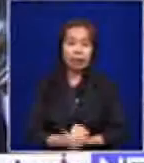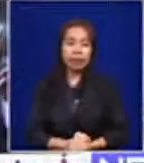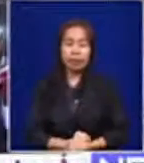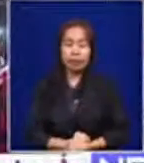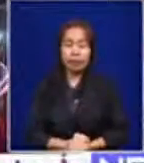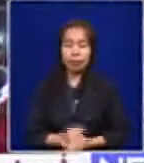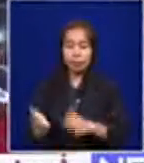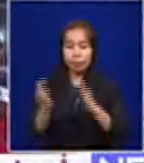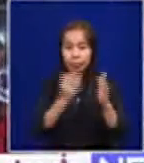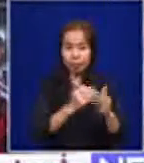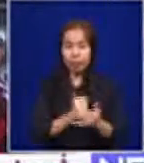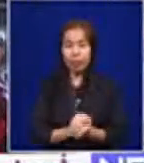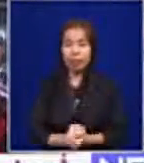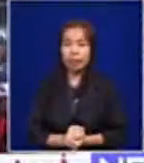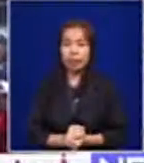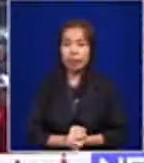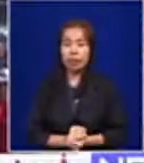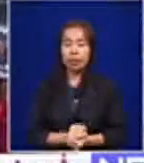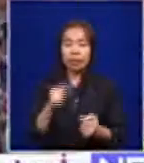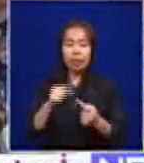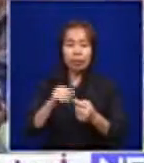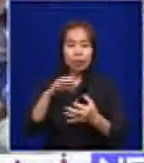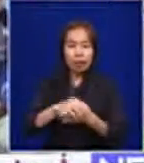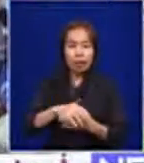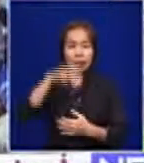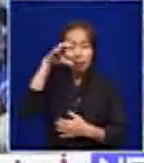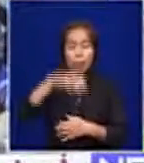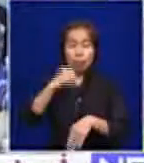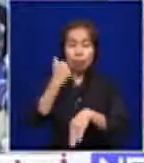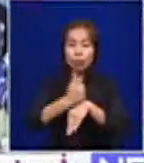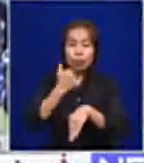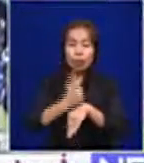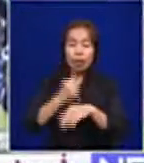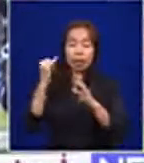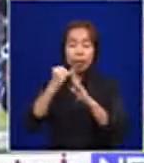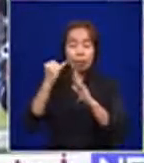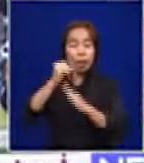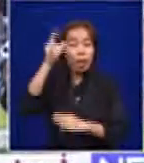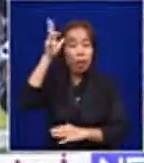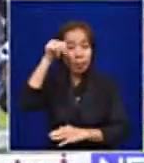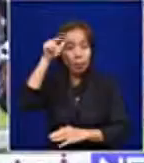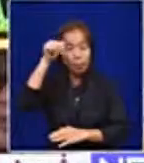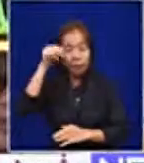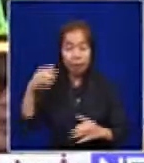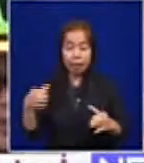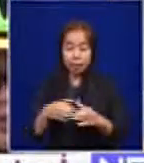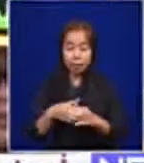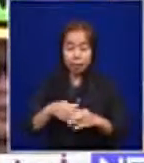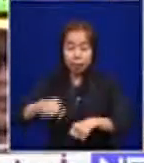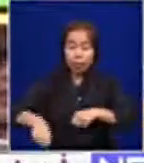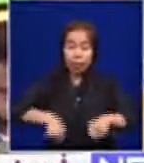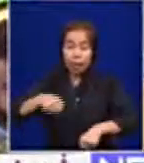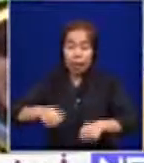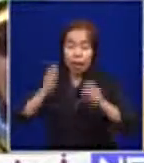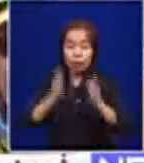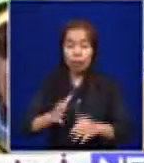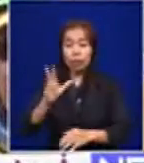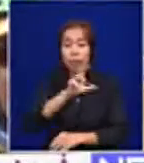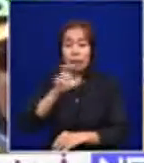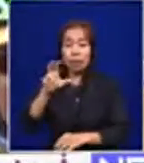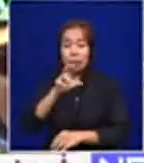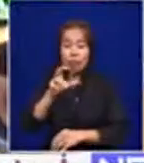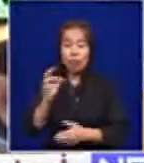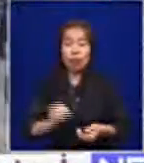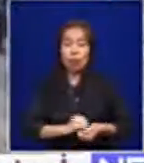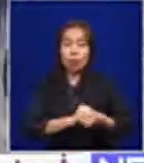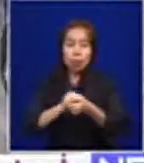ปกันที่จังหวัดลำปางกันบ้าง นะคะนายสามารถลอยฟ้าผู้ว่าราชการจังหวัดลำปางการนำทีมนักปั่นกว่า300คนรวมกิจกรรมปั่นจักรย